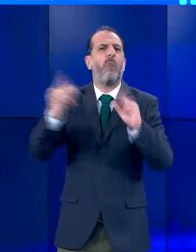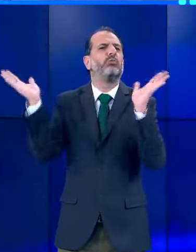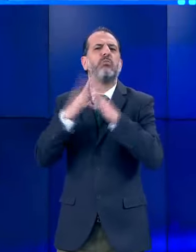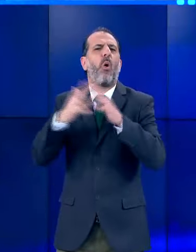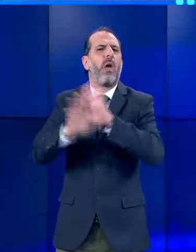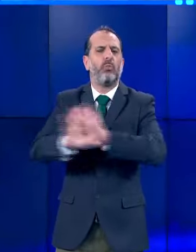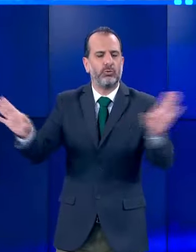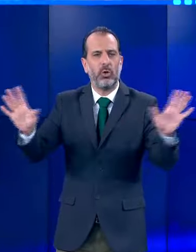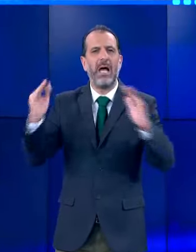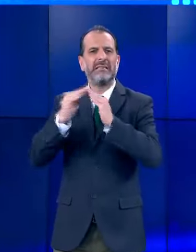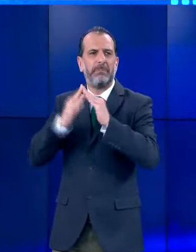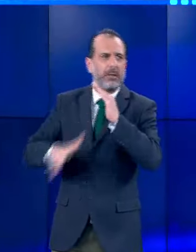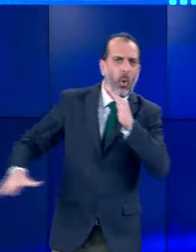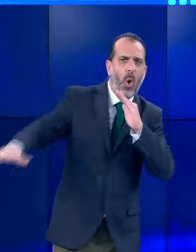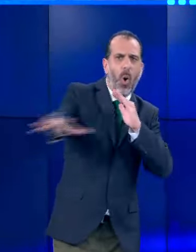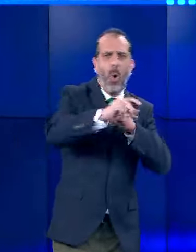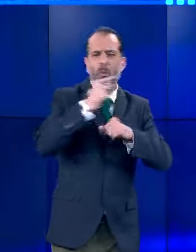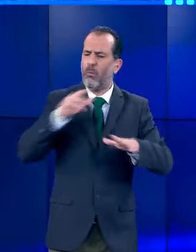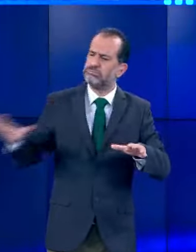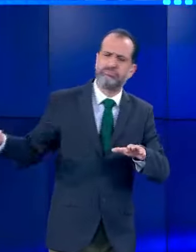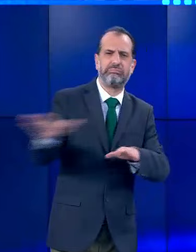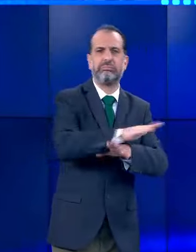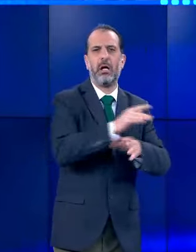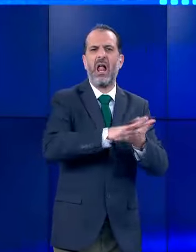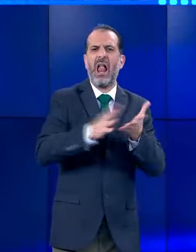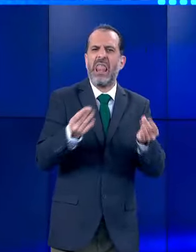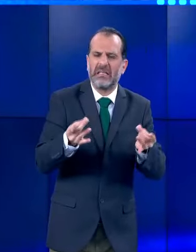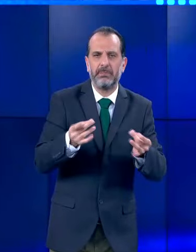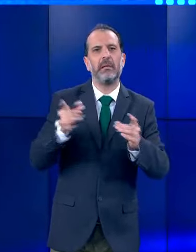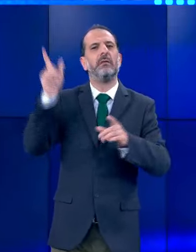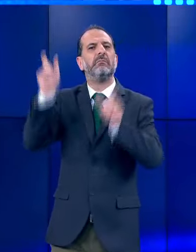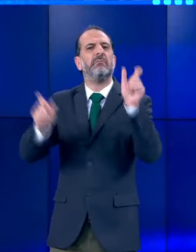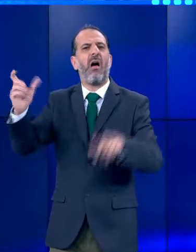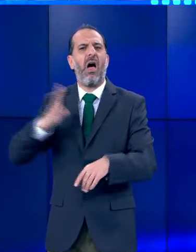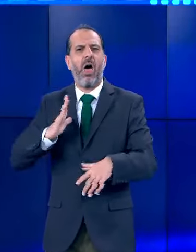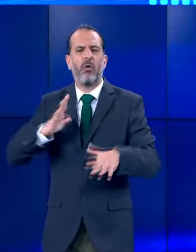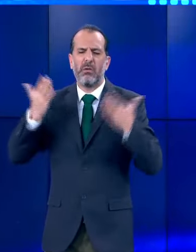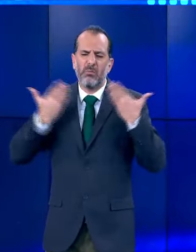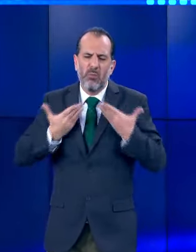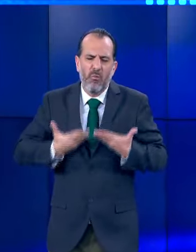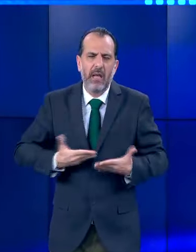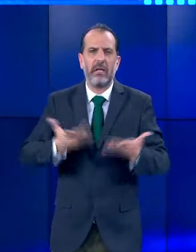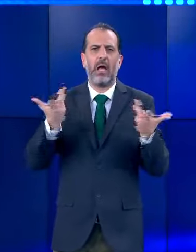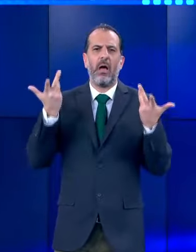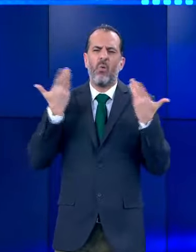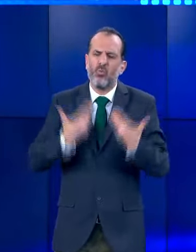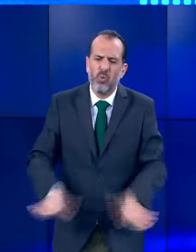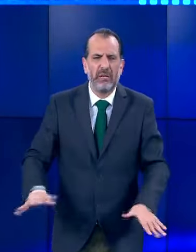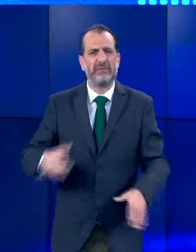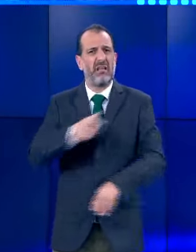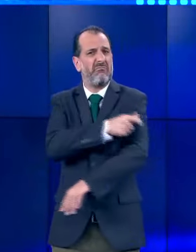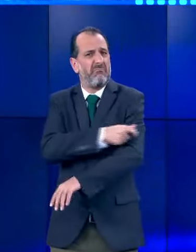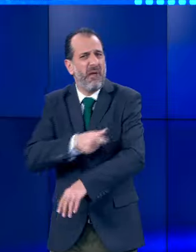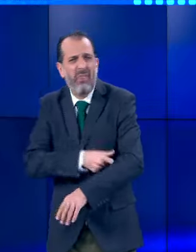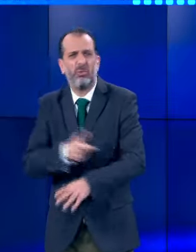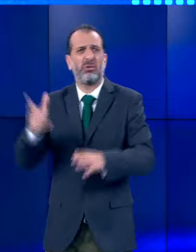γειτονιές καλυμμένες από τη λάσπη. Εξαντλημένοι σωματικά και ψυχικά άνθρωποι που προσπαθούν να διαχειριστούν την απώλεια και να μαζέψουν